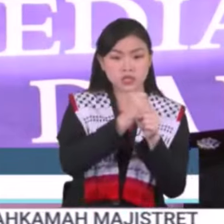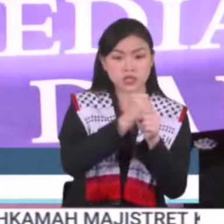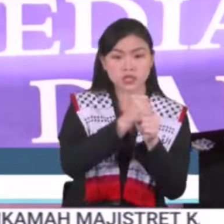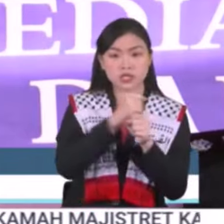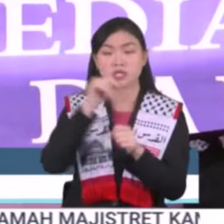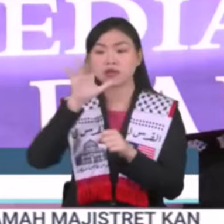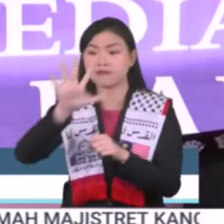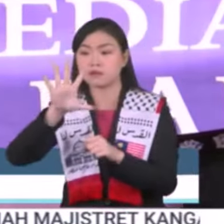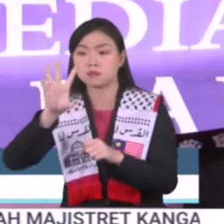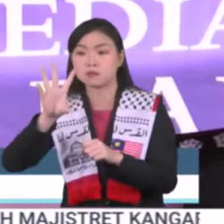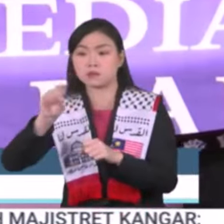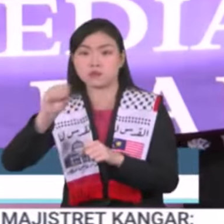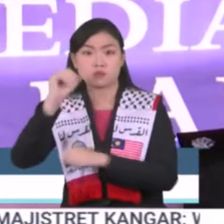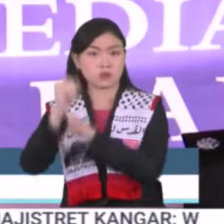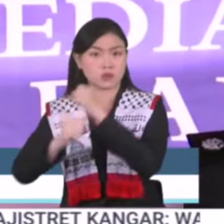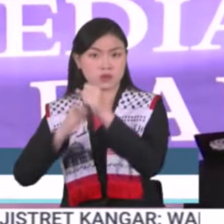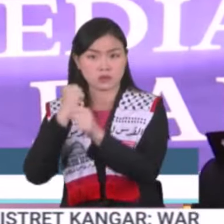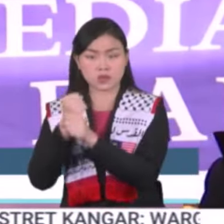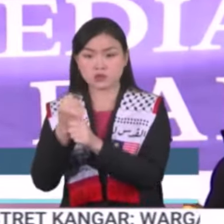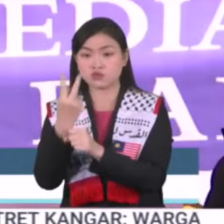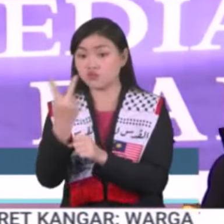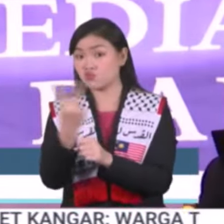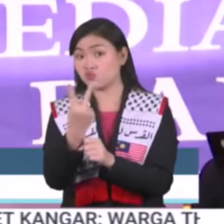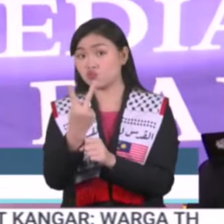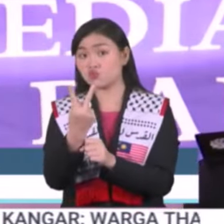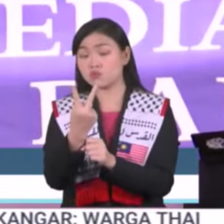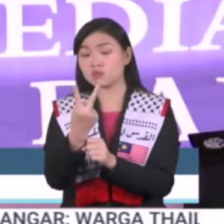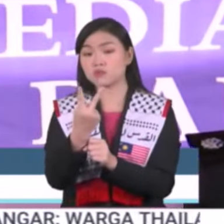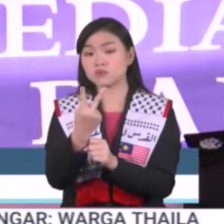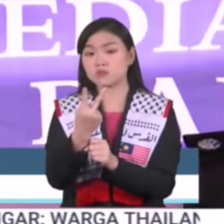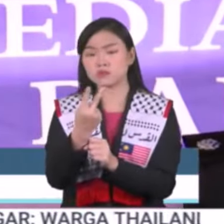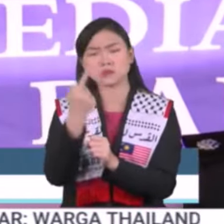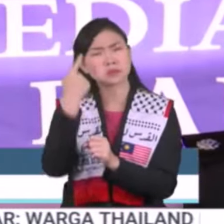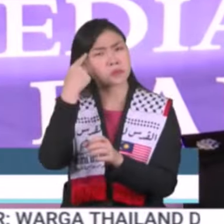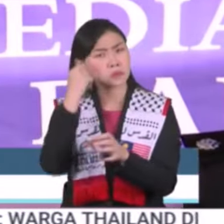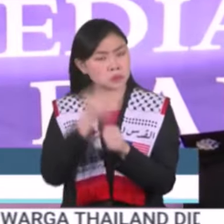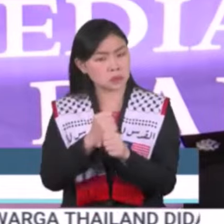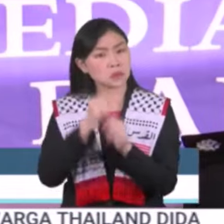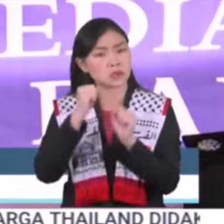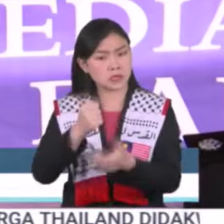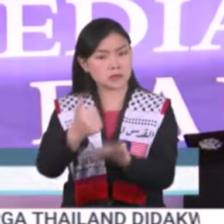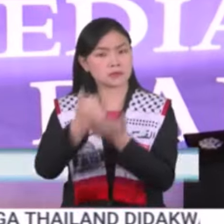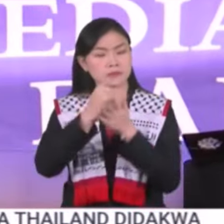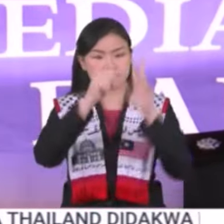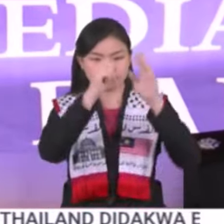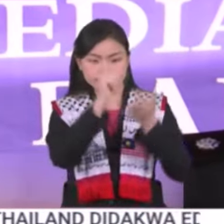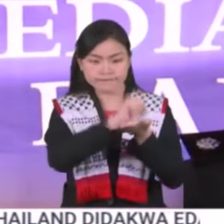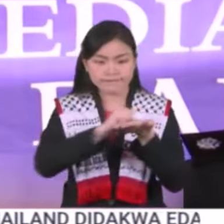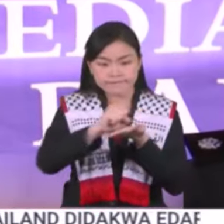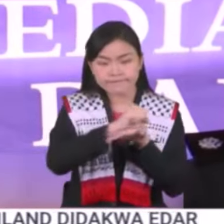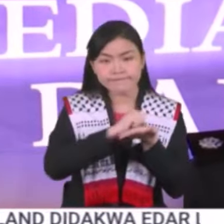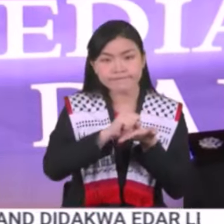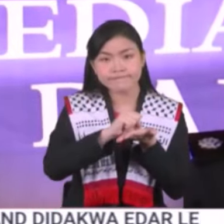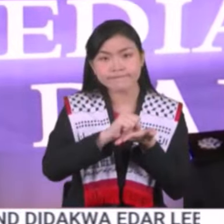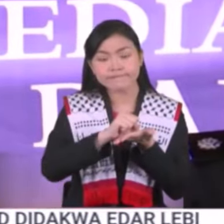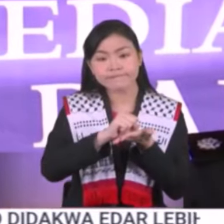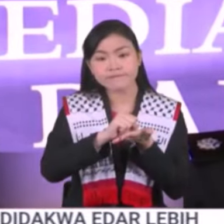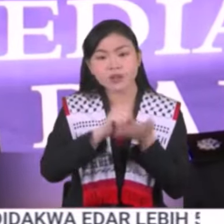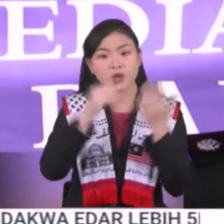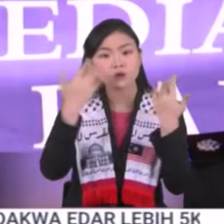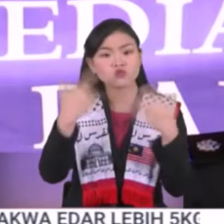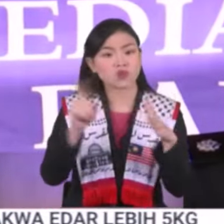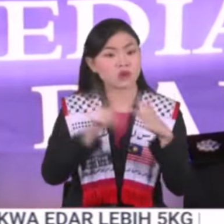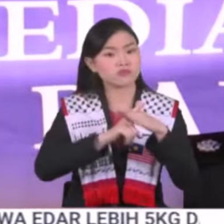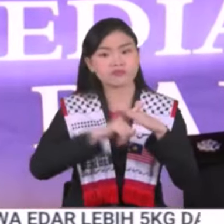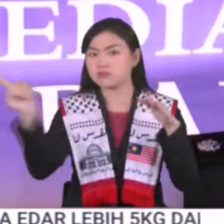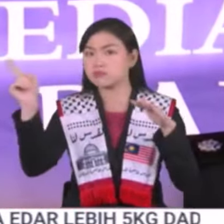dan 50 tahun yang dipercayai yang memboleh bantu siasatan dan telah